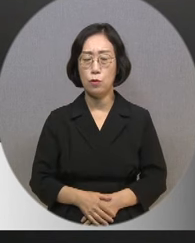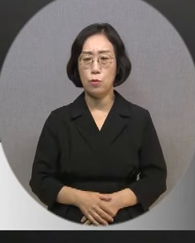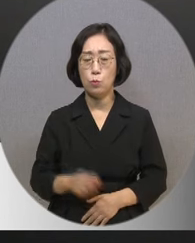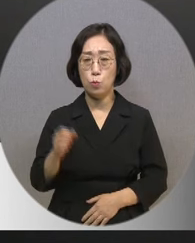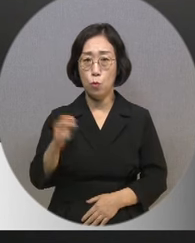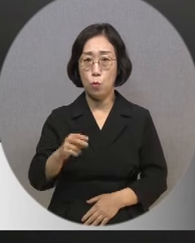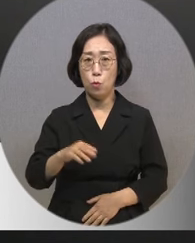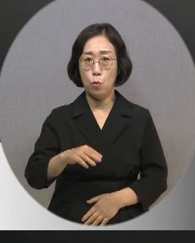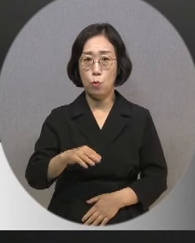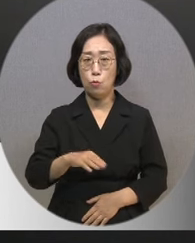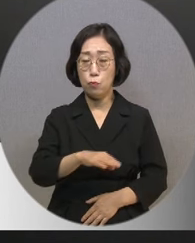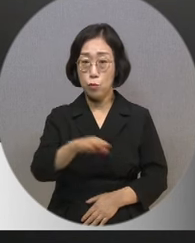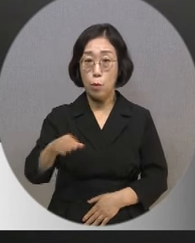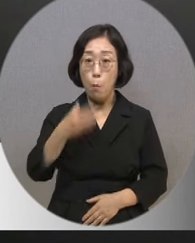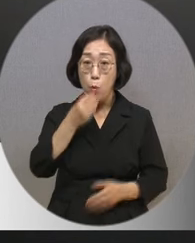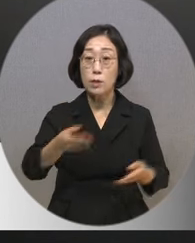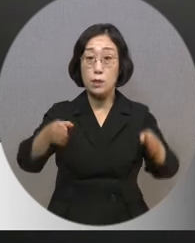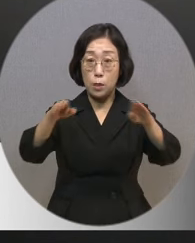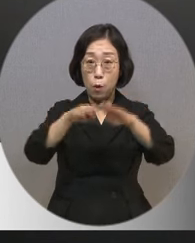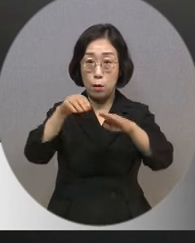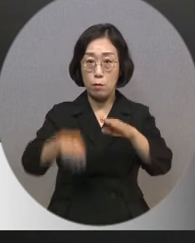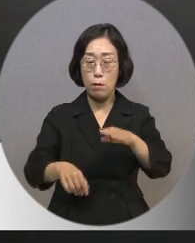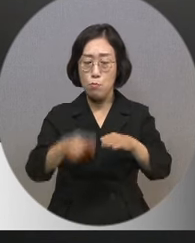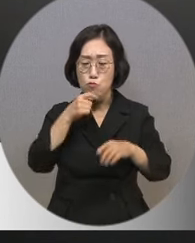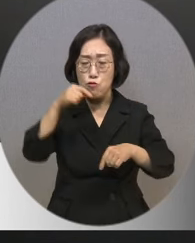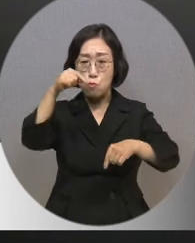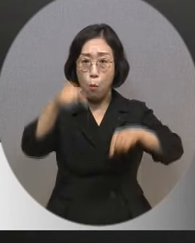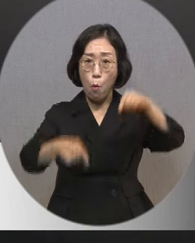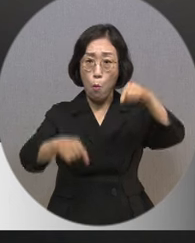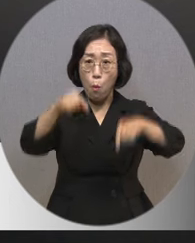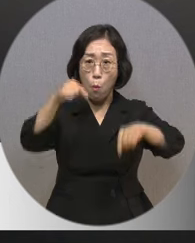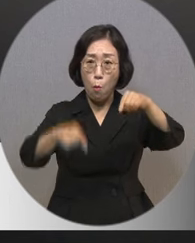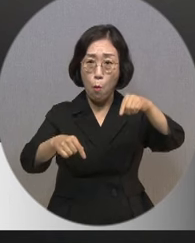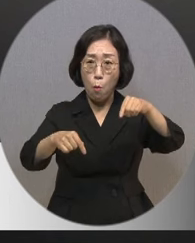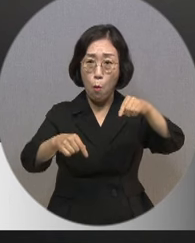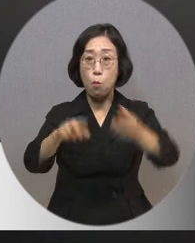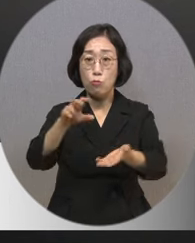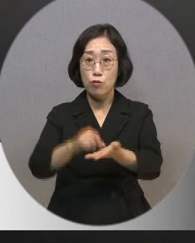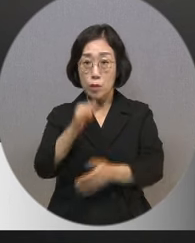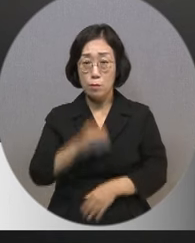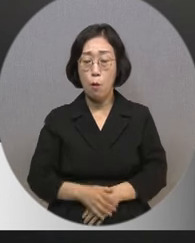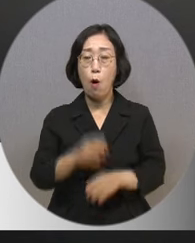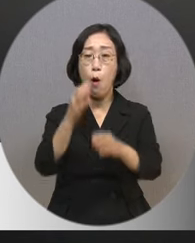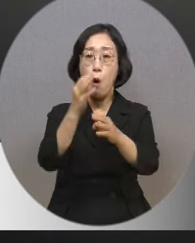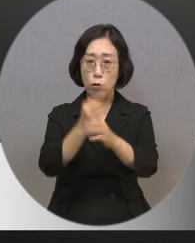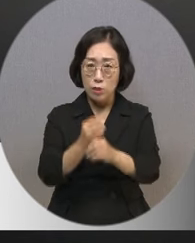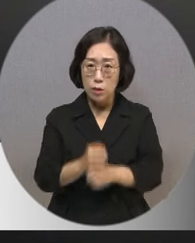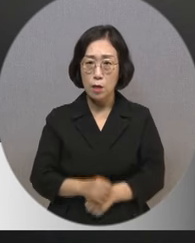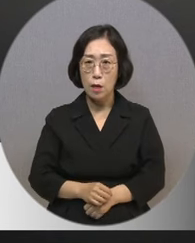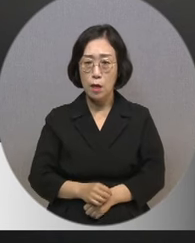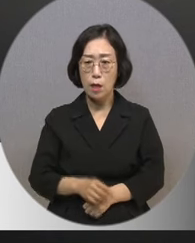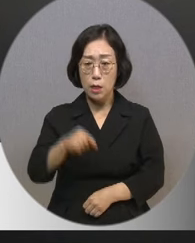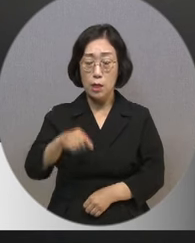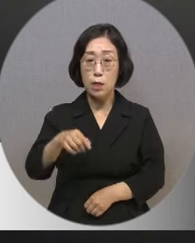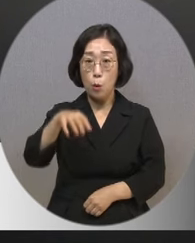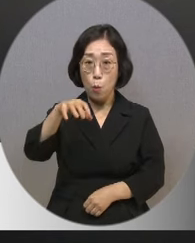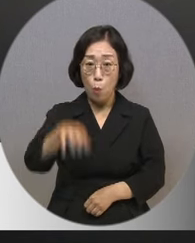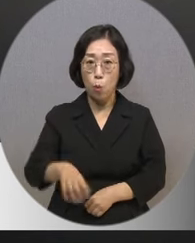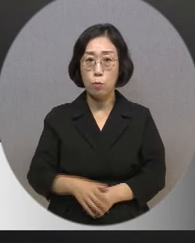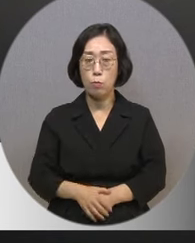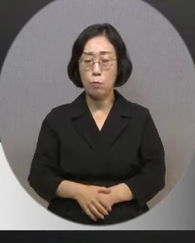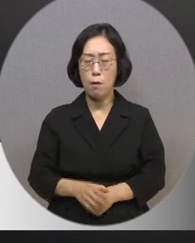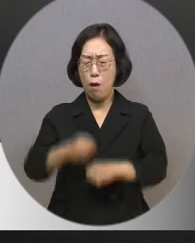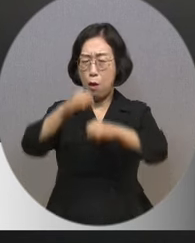그리고 저희같이 복지관이 누수나 이런 게 되게 되면은 언제 어떻게 시설이 물론